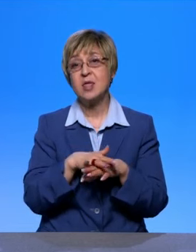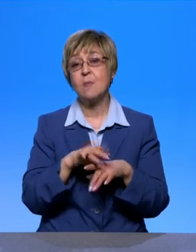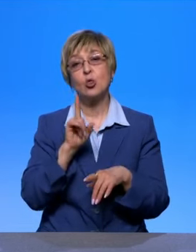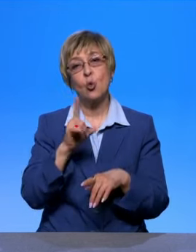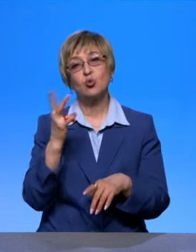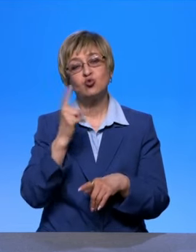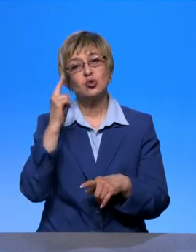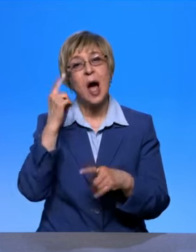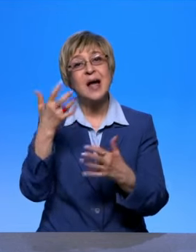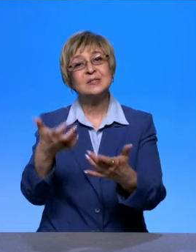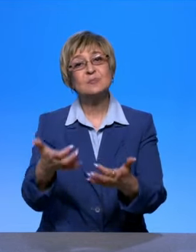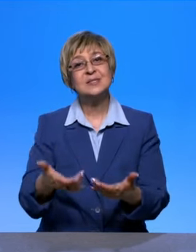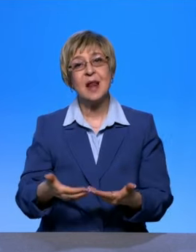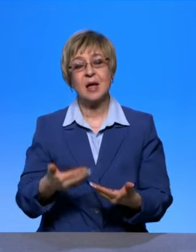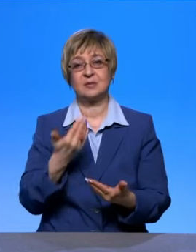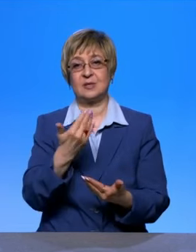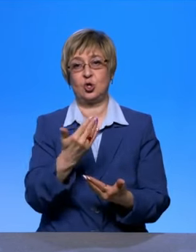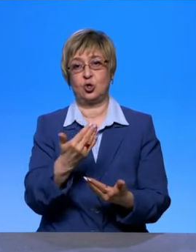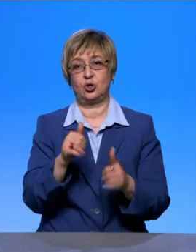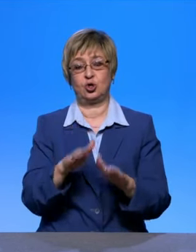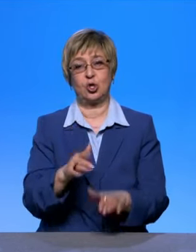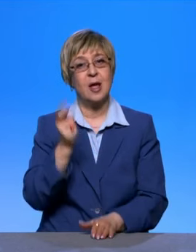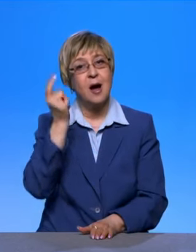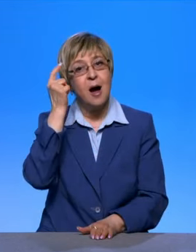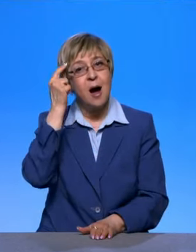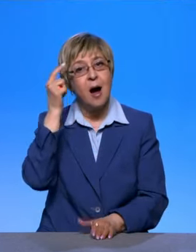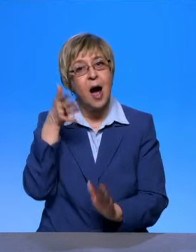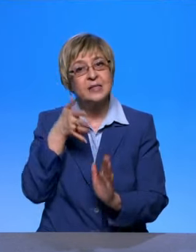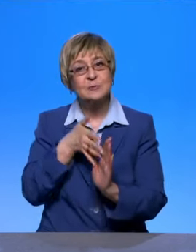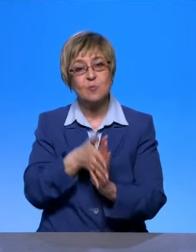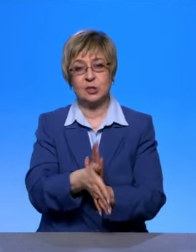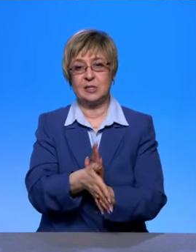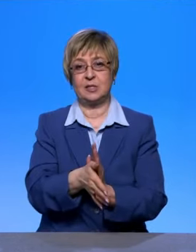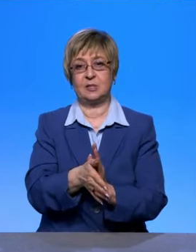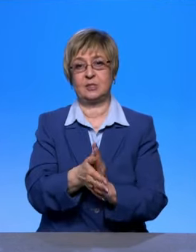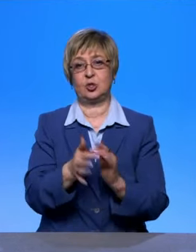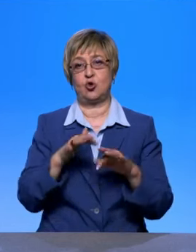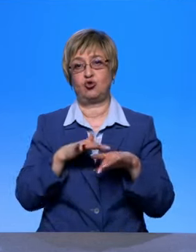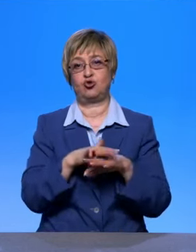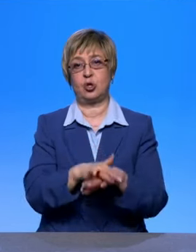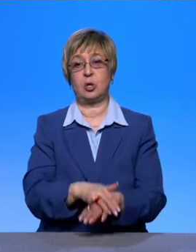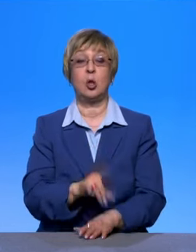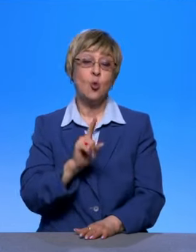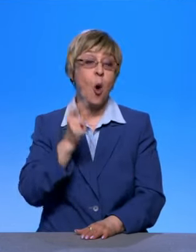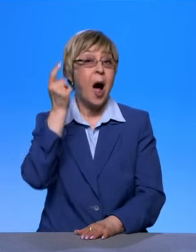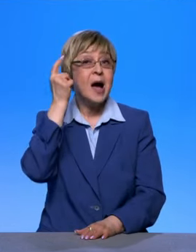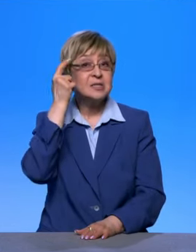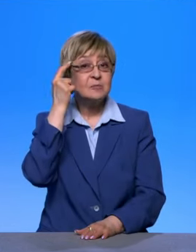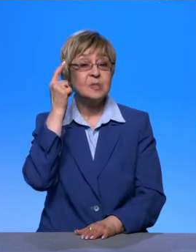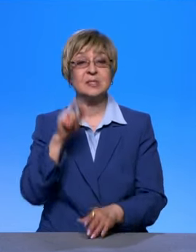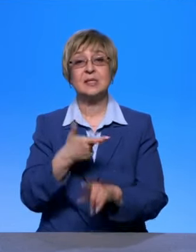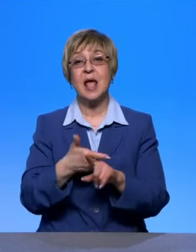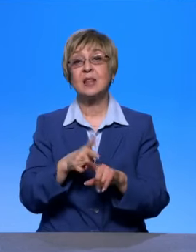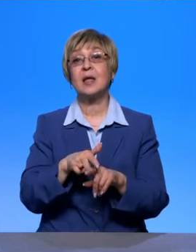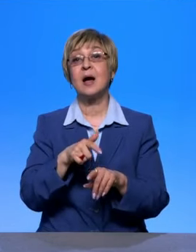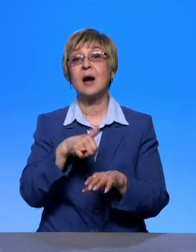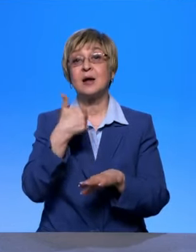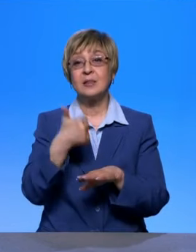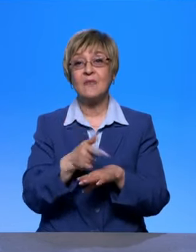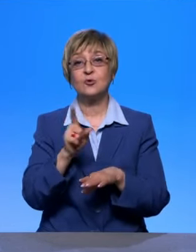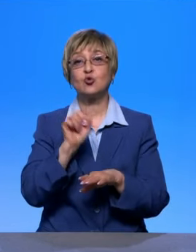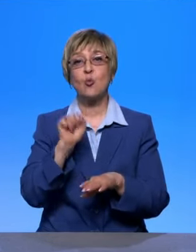их решения. Вот осмысленности действий. Но осмысленность нам нужна, по-моему, во всех сферах жизни. Это, по-моему, самое главное, чему может научить